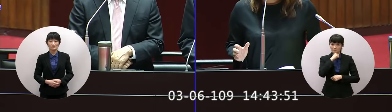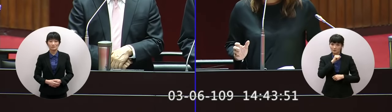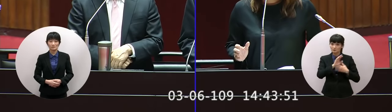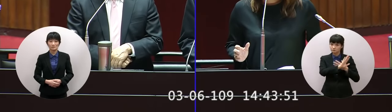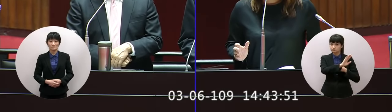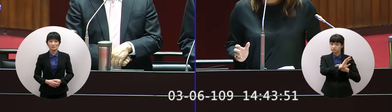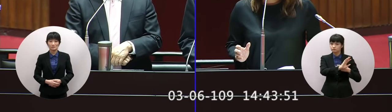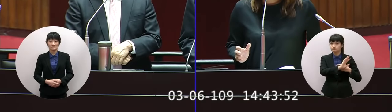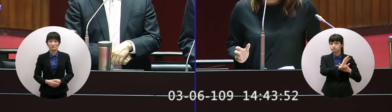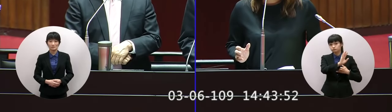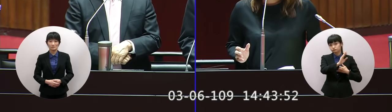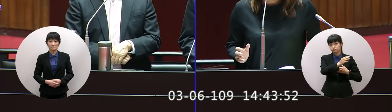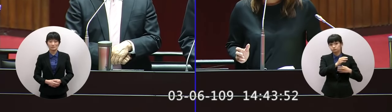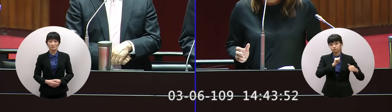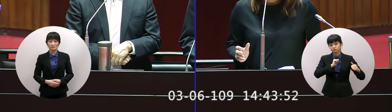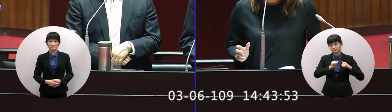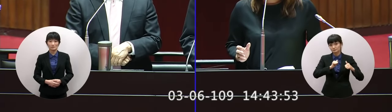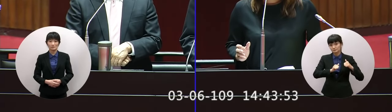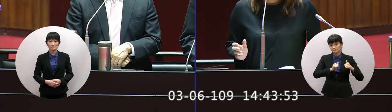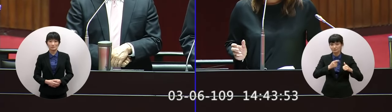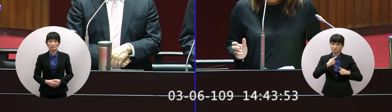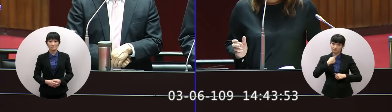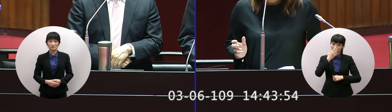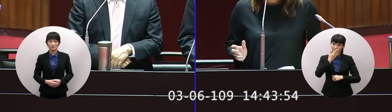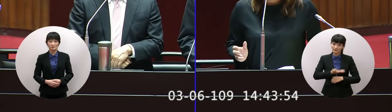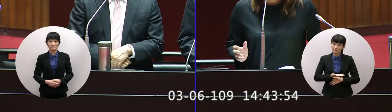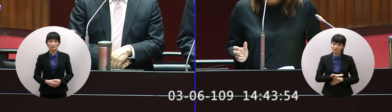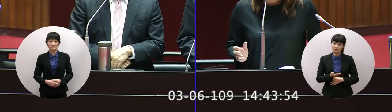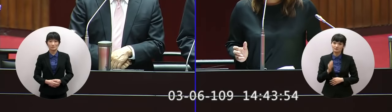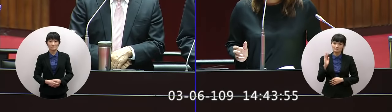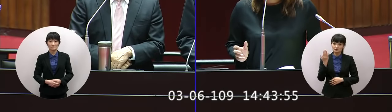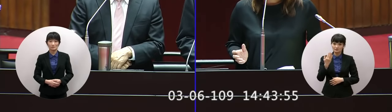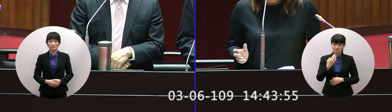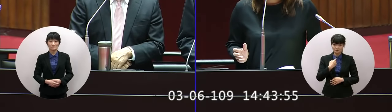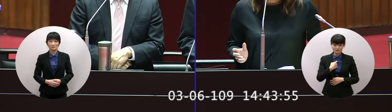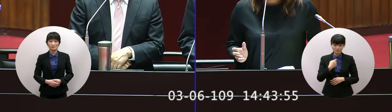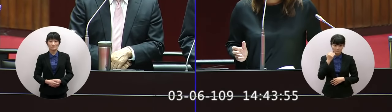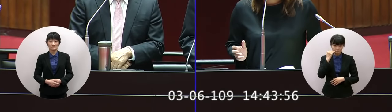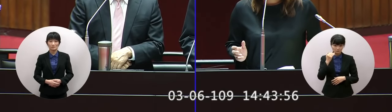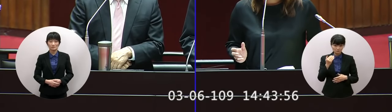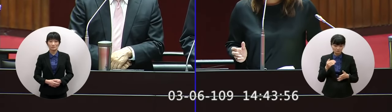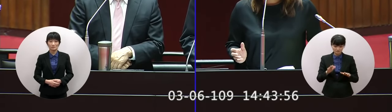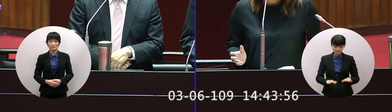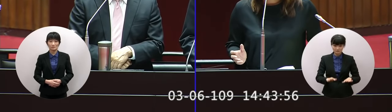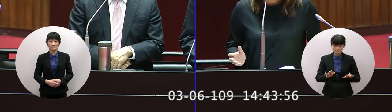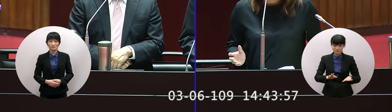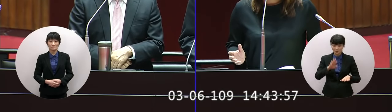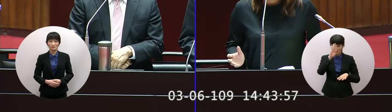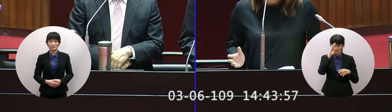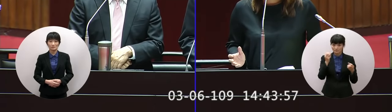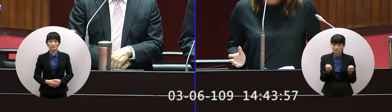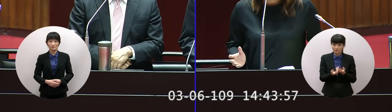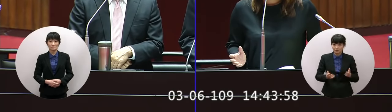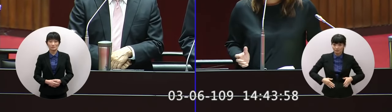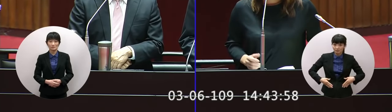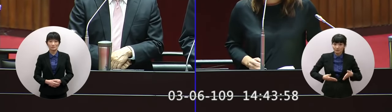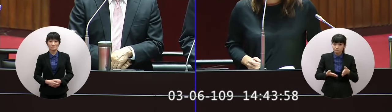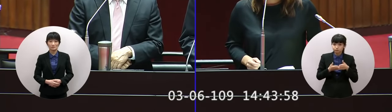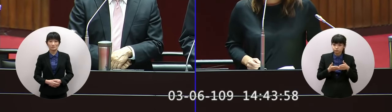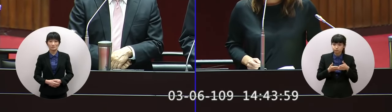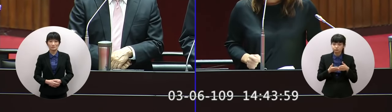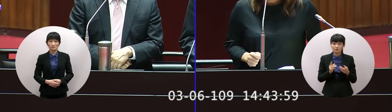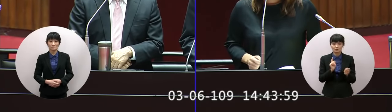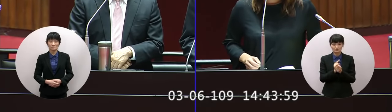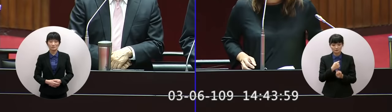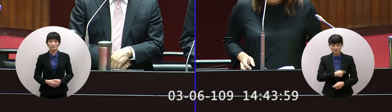它在急需的时候，它又对我们来说的不管在健康安全各方面都非常